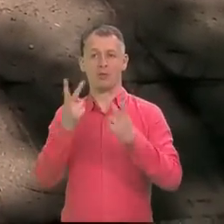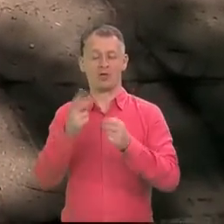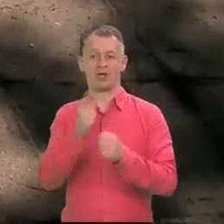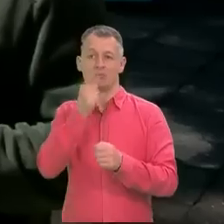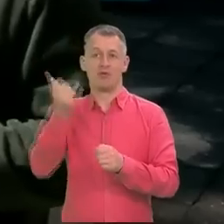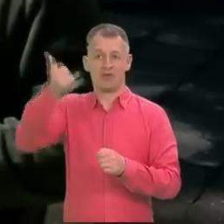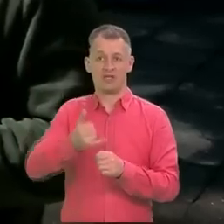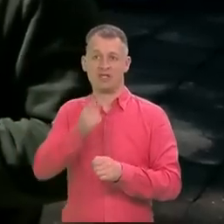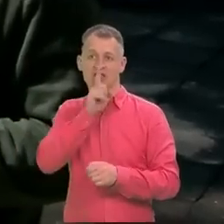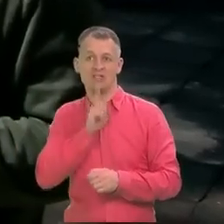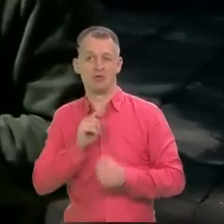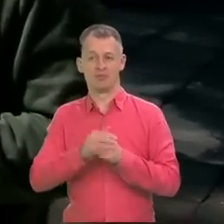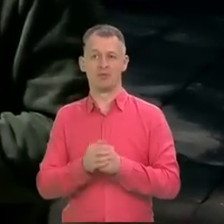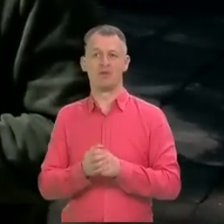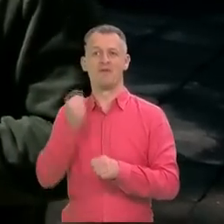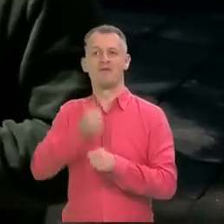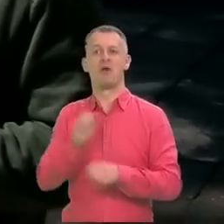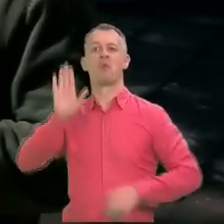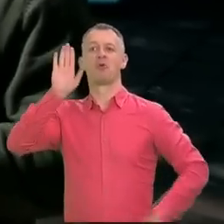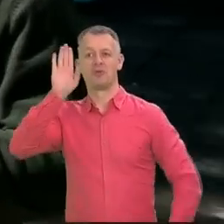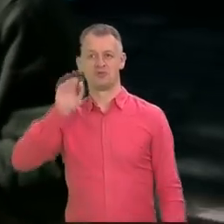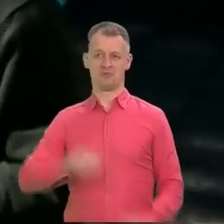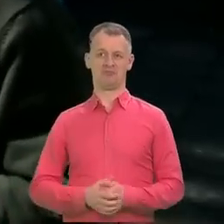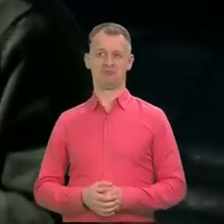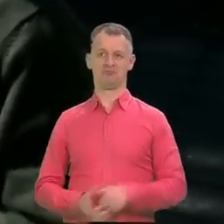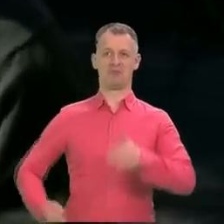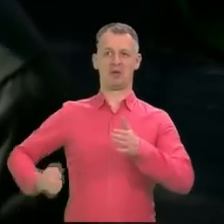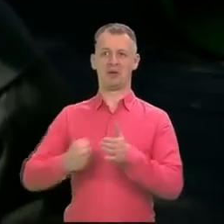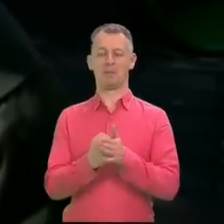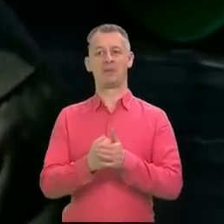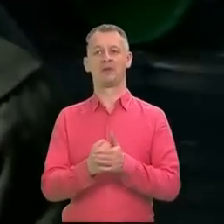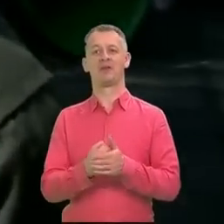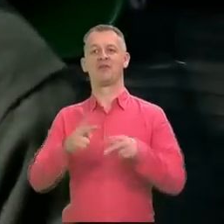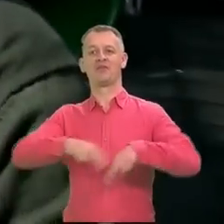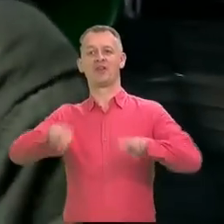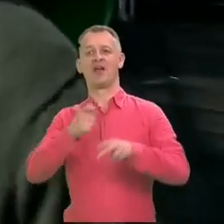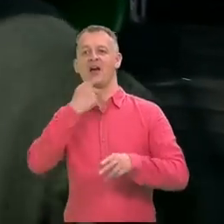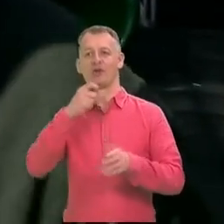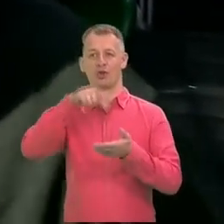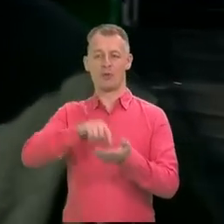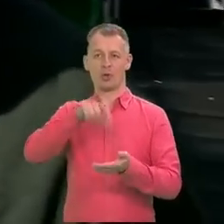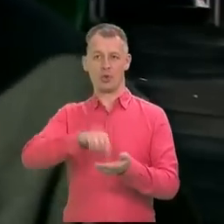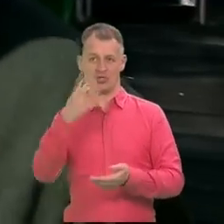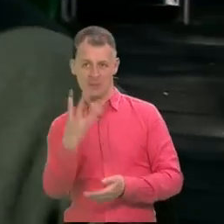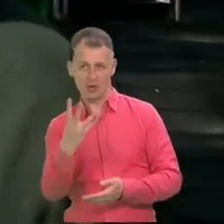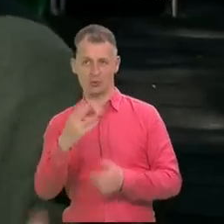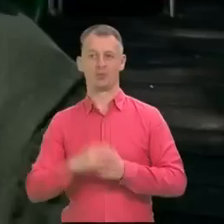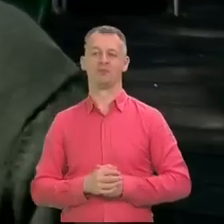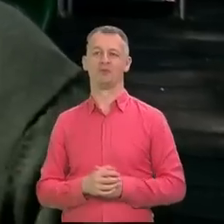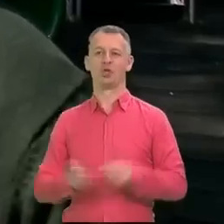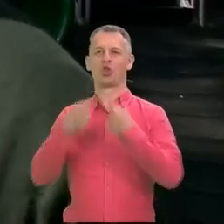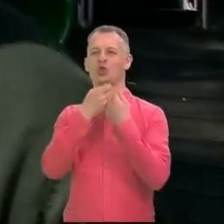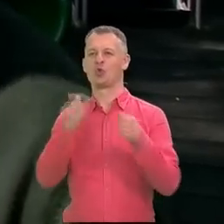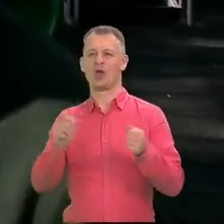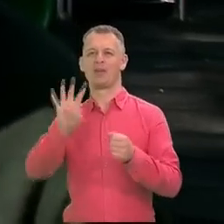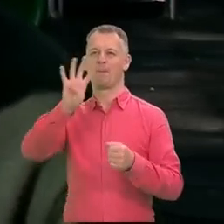simplu. Am să vă fac o promisiune. Până la finalul lui 2024, toate